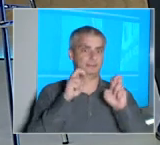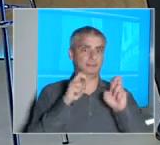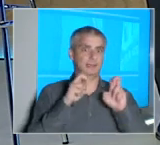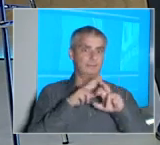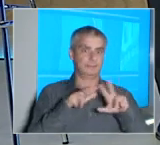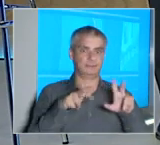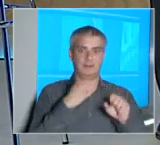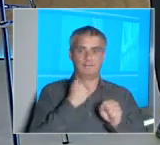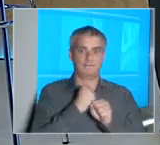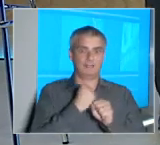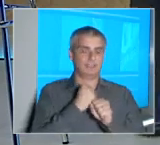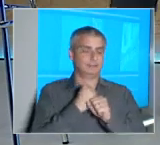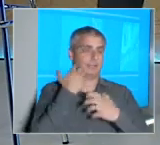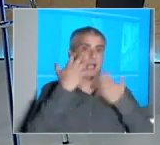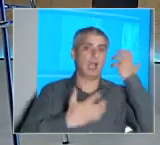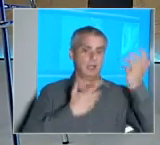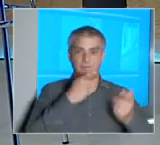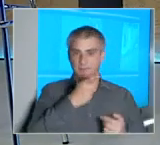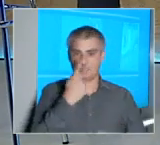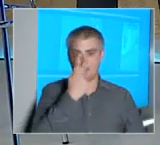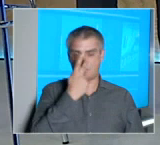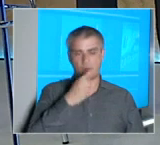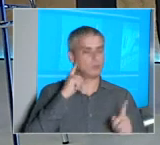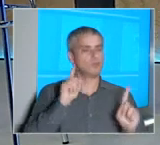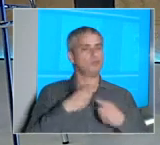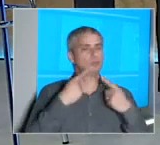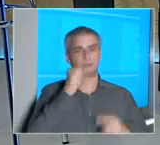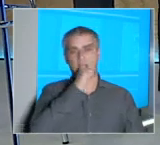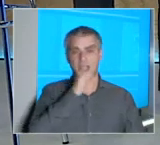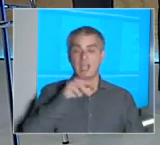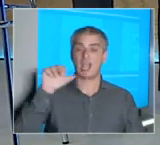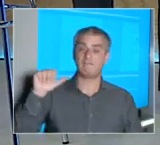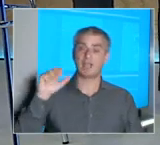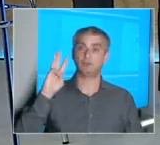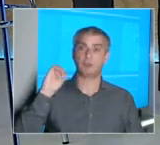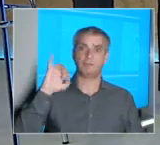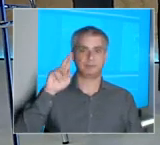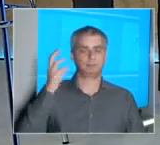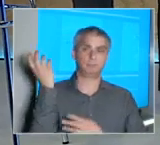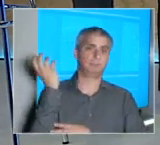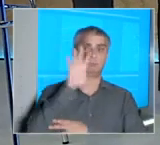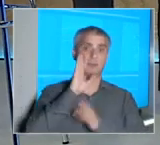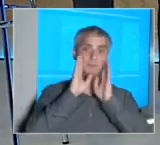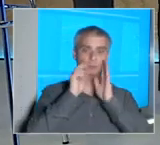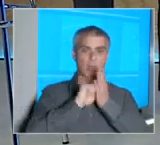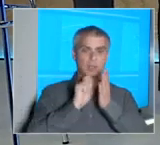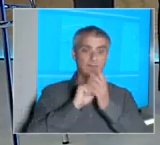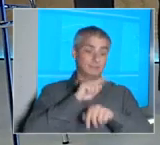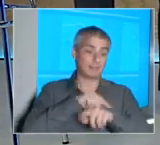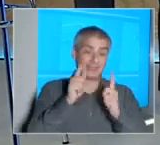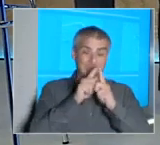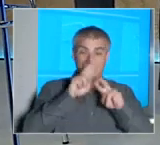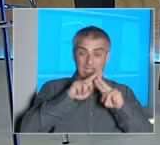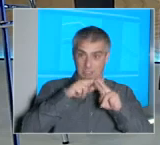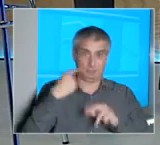הנסיבות ועורר סערה. וזהו כמובן המוזיקאי אפרים שמיר, שהעלה פוסט בפייסבוק בו הוא כתב זמן קצר